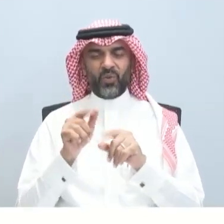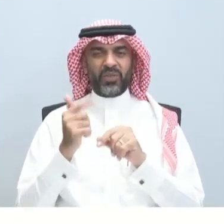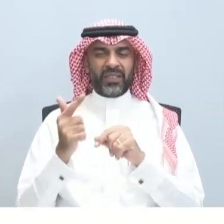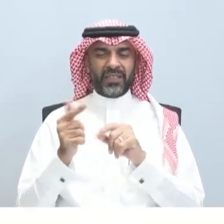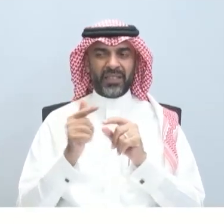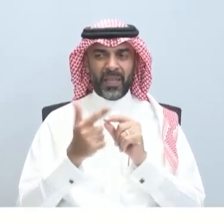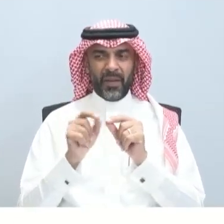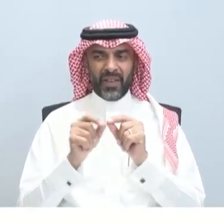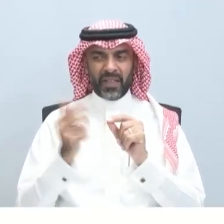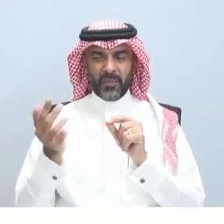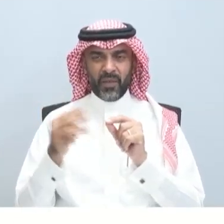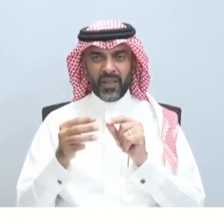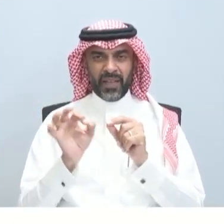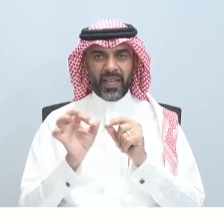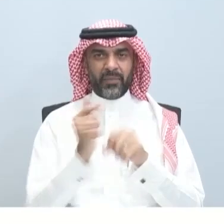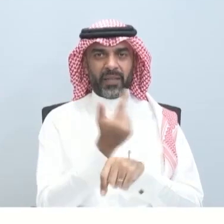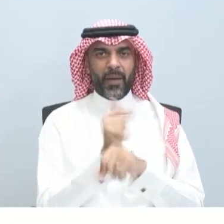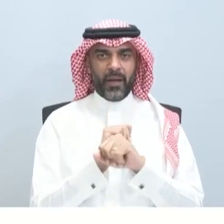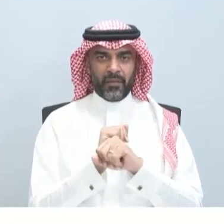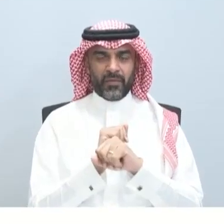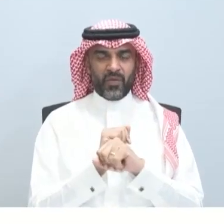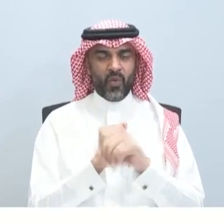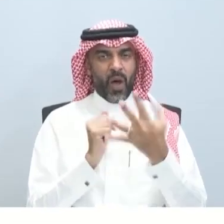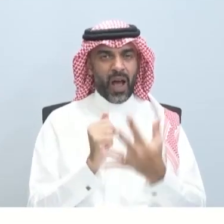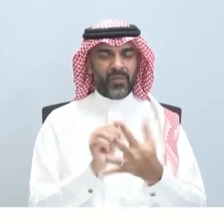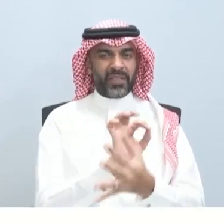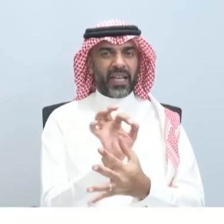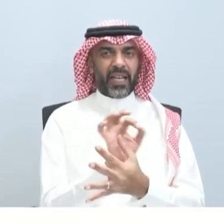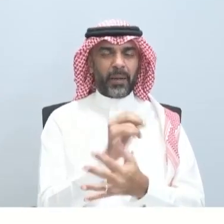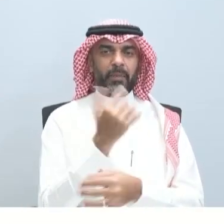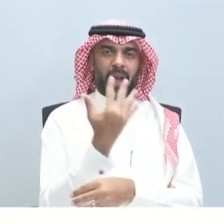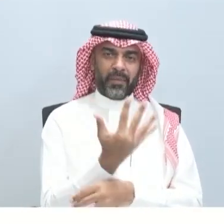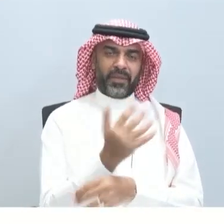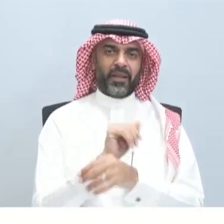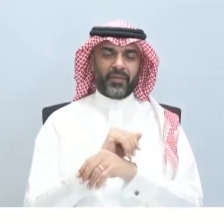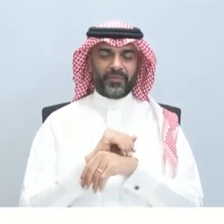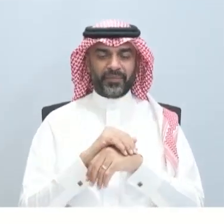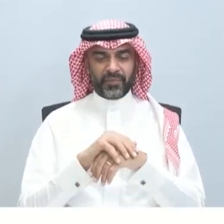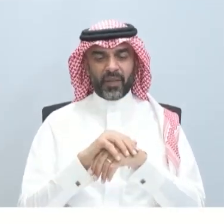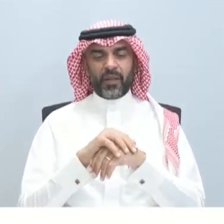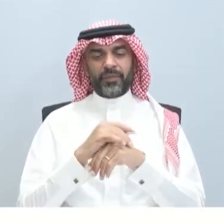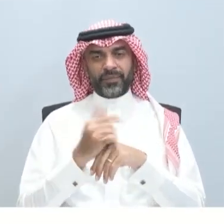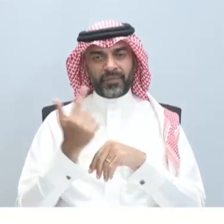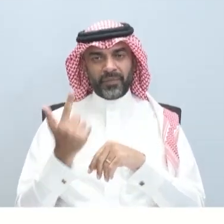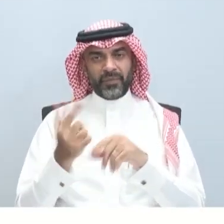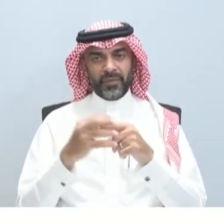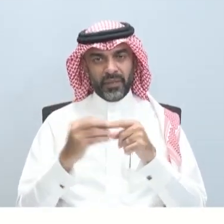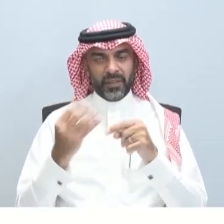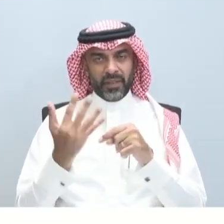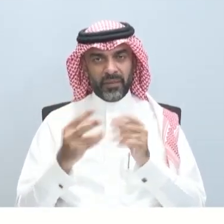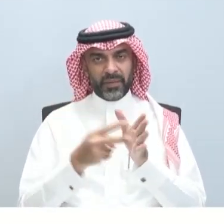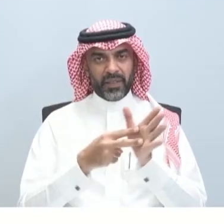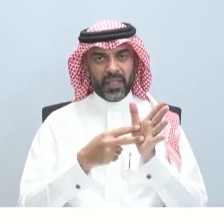اقرب عدد صحيح فيكون سبعه وخمسه وواحد وثلاثون الى اقرب عدد صحيح فتكون خمسه سبعه